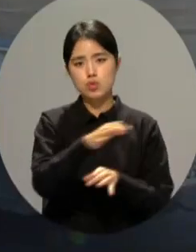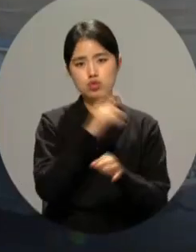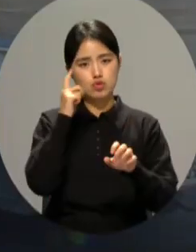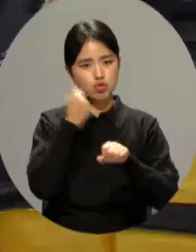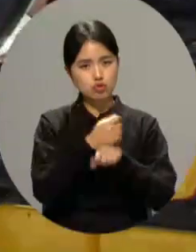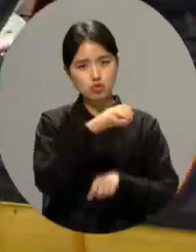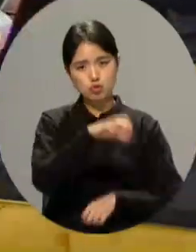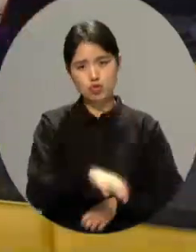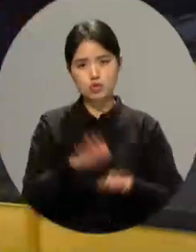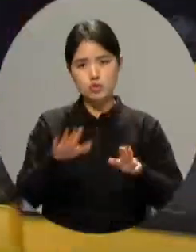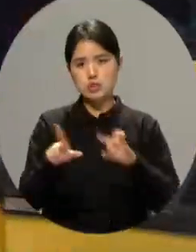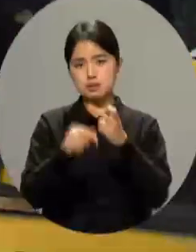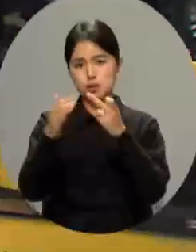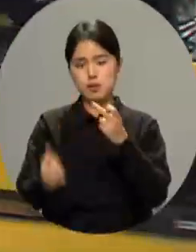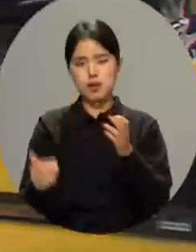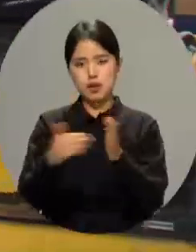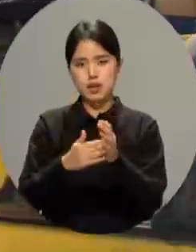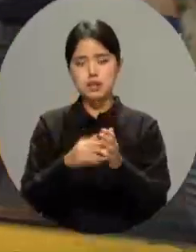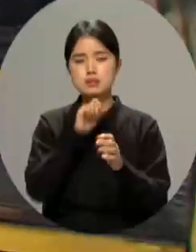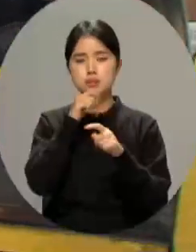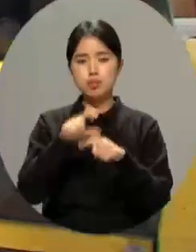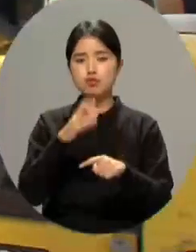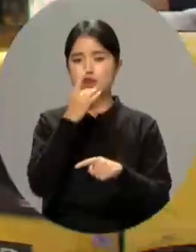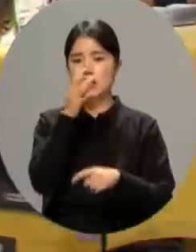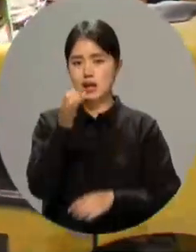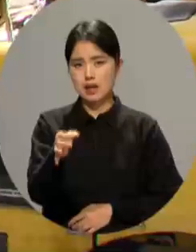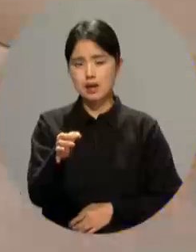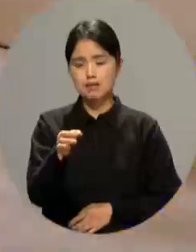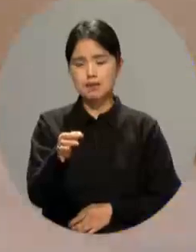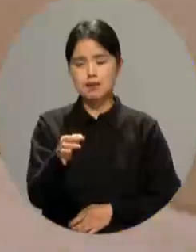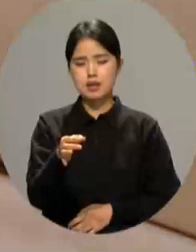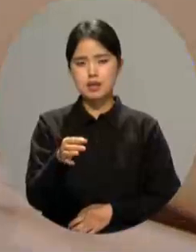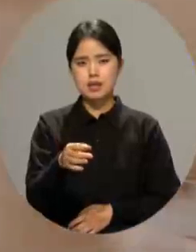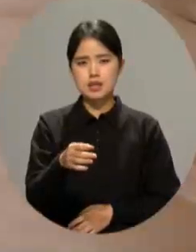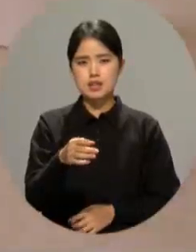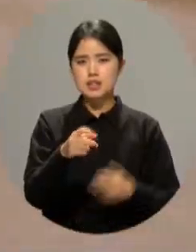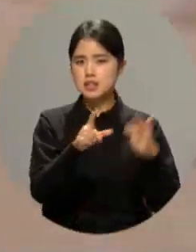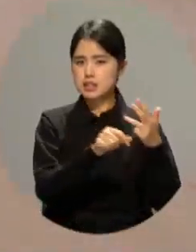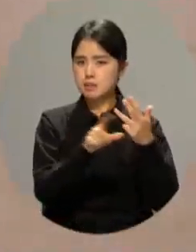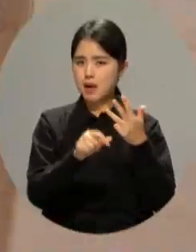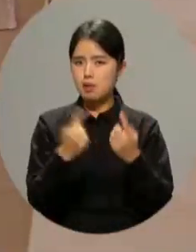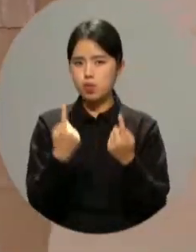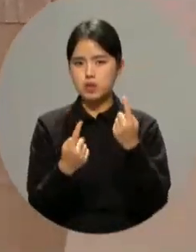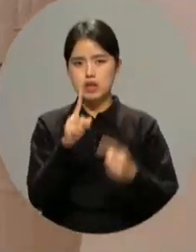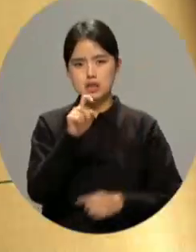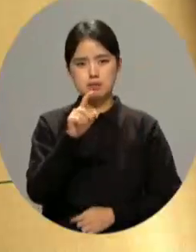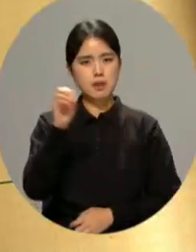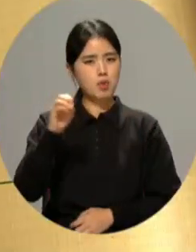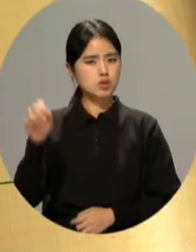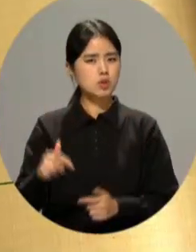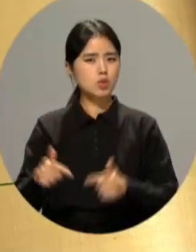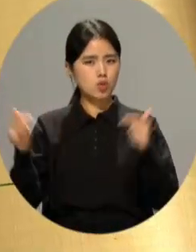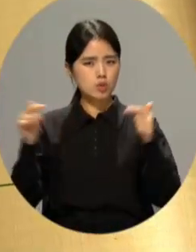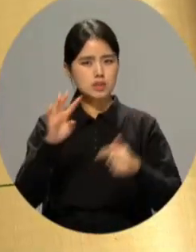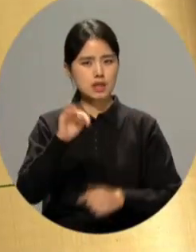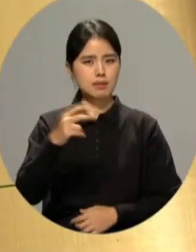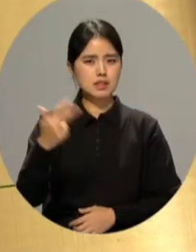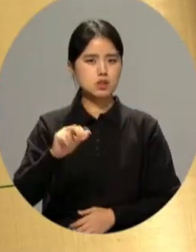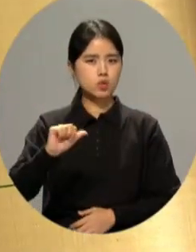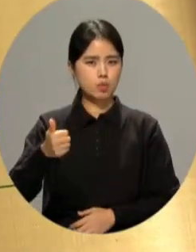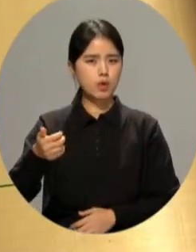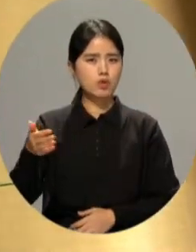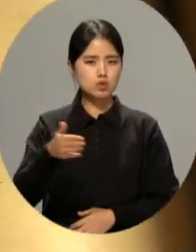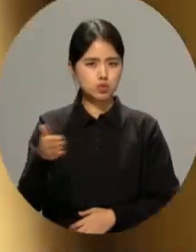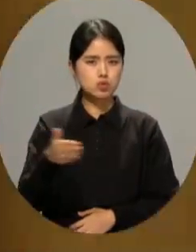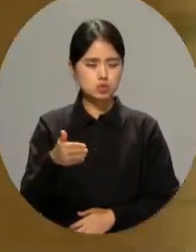한국농촌경제연구원은 연말까지 수확기 평균 쌀값이 단경기인 7, 8, 9월보다 11% 오른